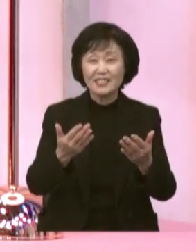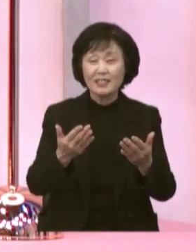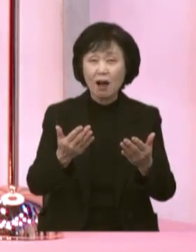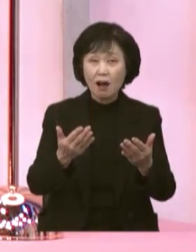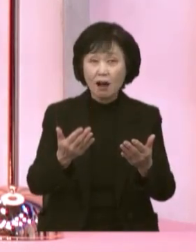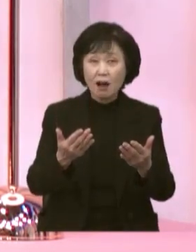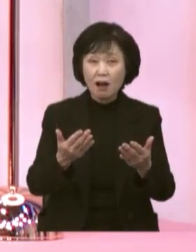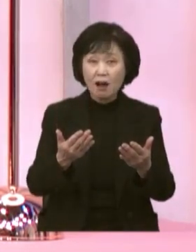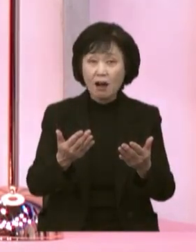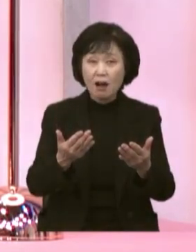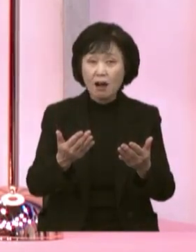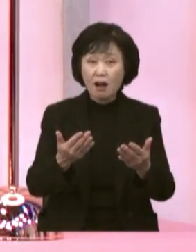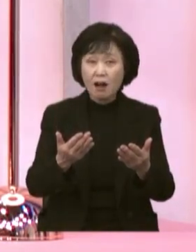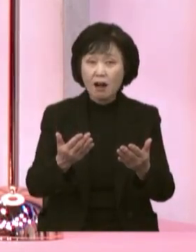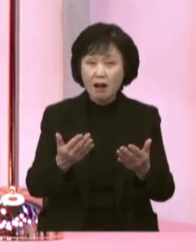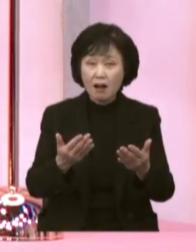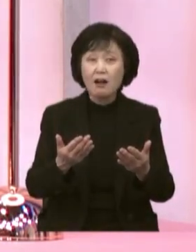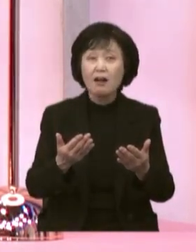눈물이